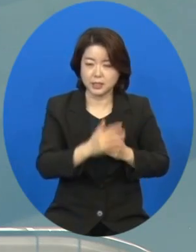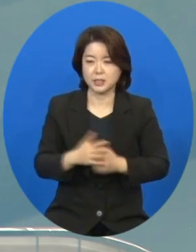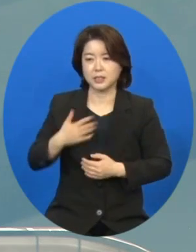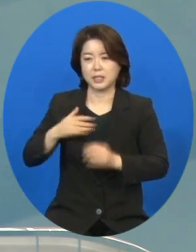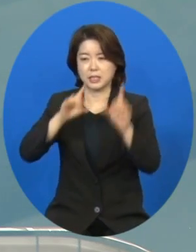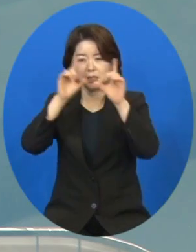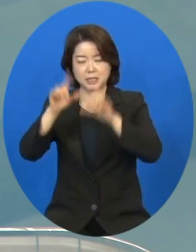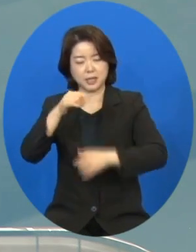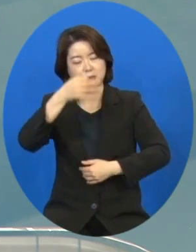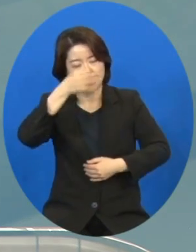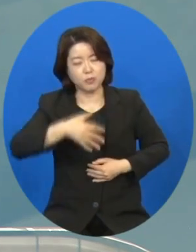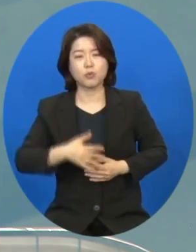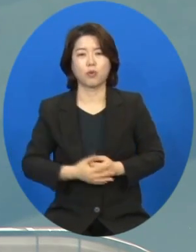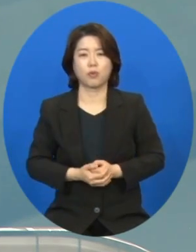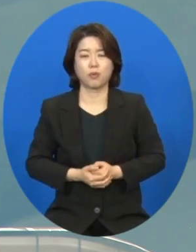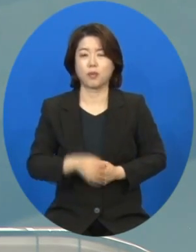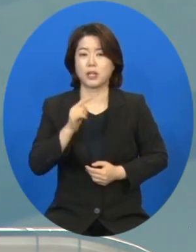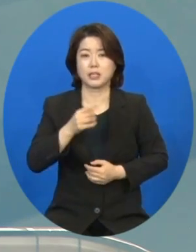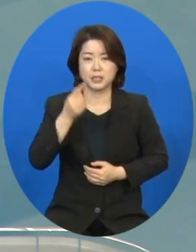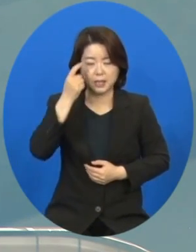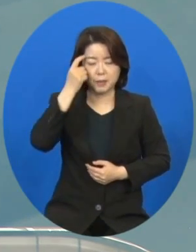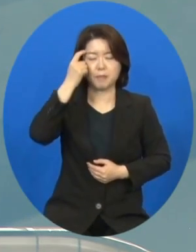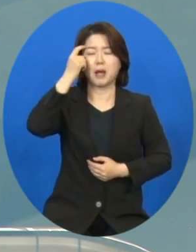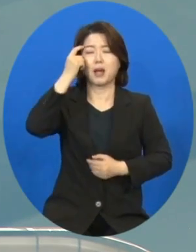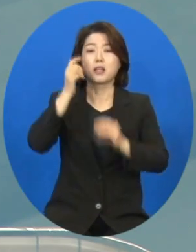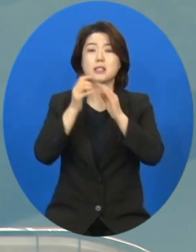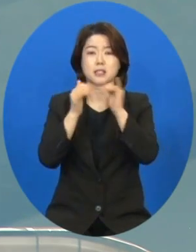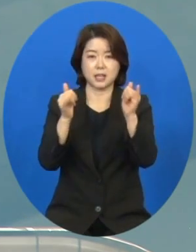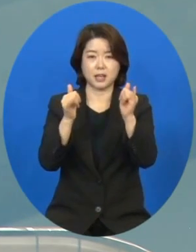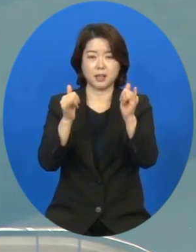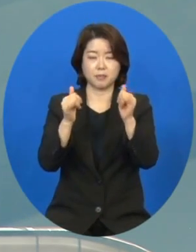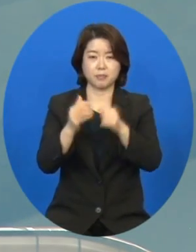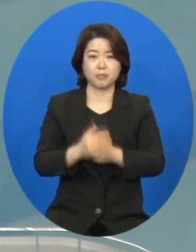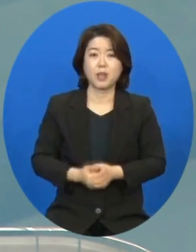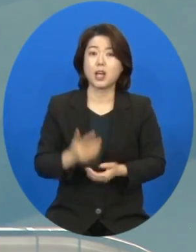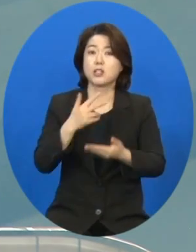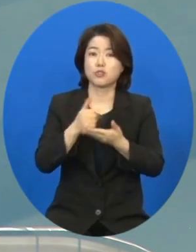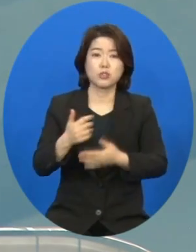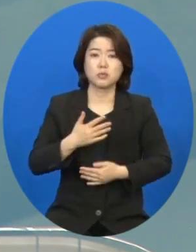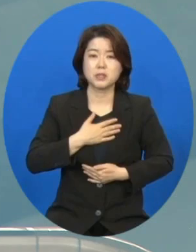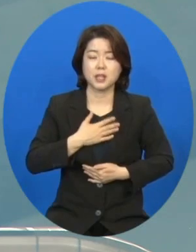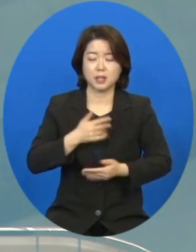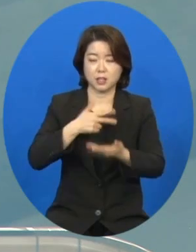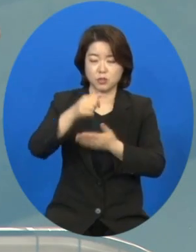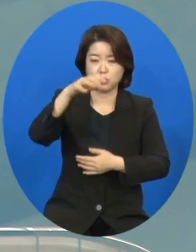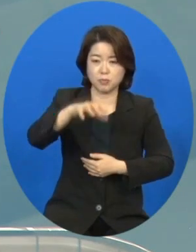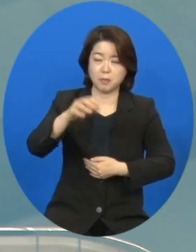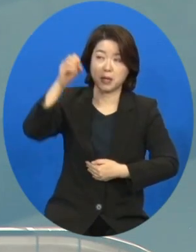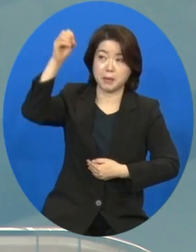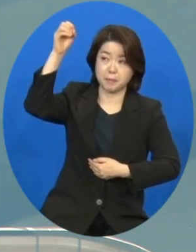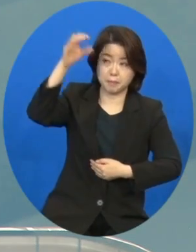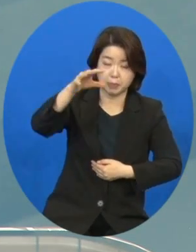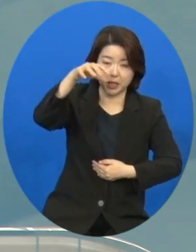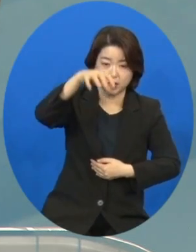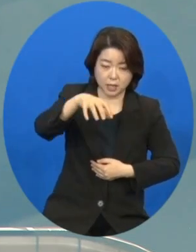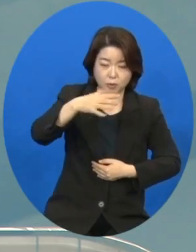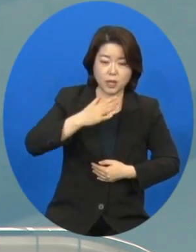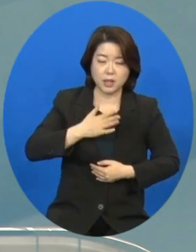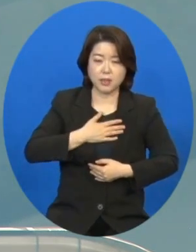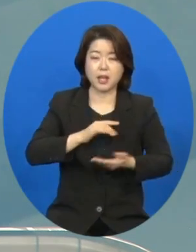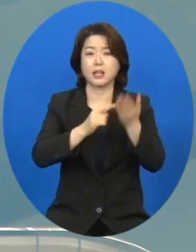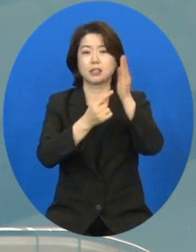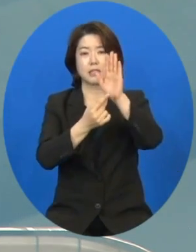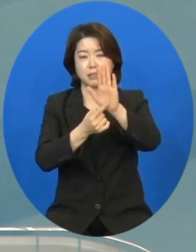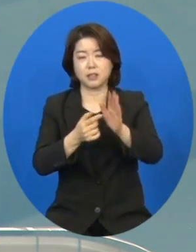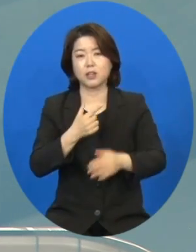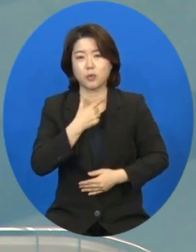힘들구나. 이것이 깨달아지신 분. 주님, 제가 주님 앞에 빛 가운데 저 자신을 드러내기를